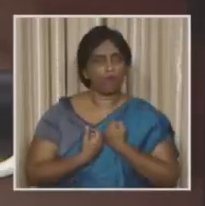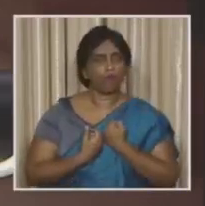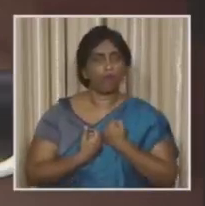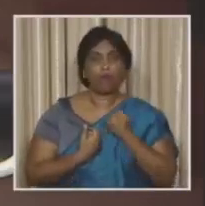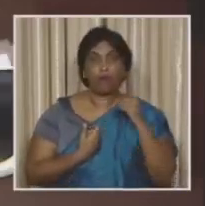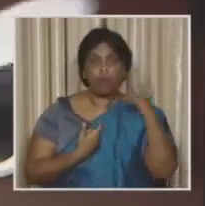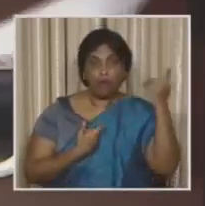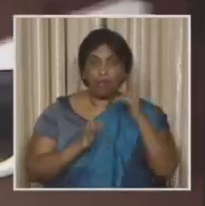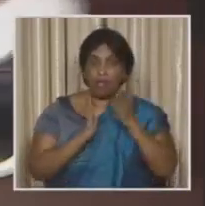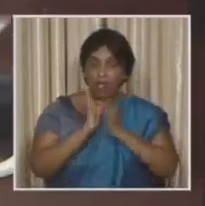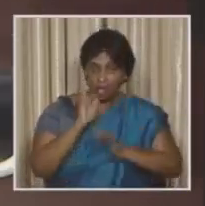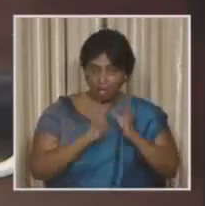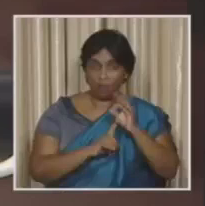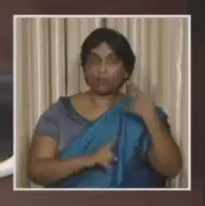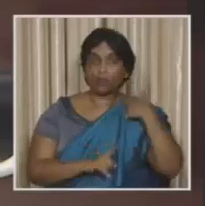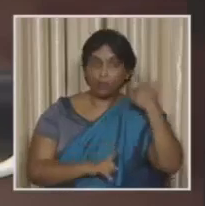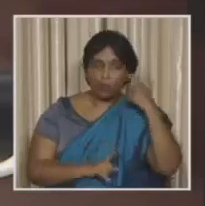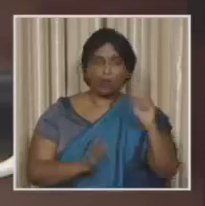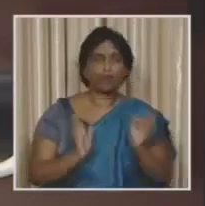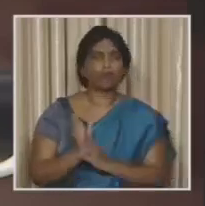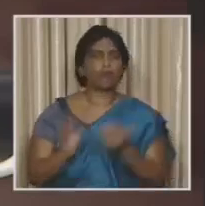නම් ඔහු අප කමිටු දාන්නේ මොකටද